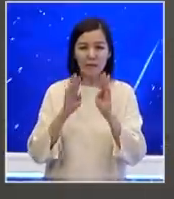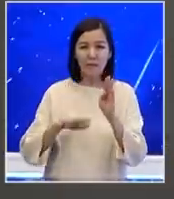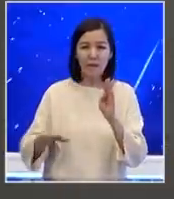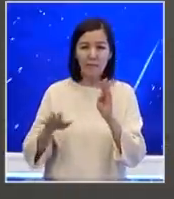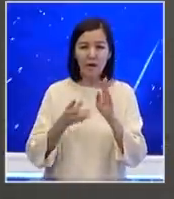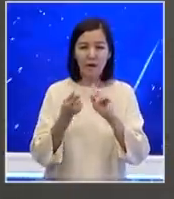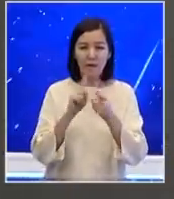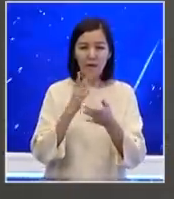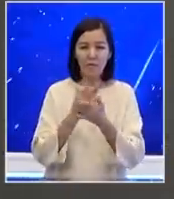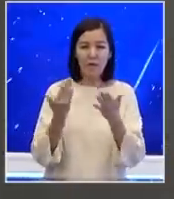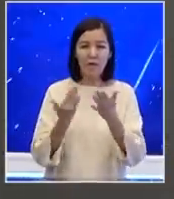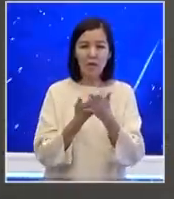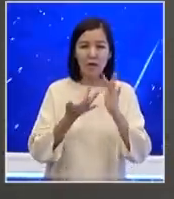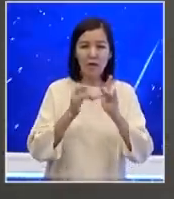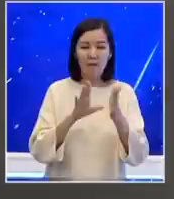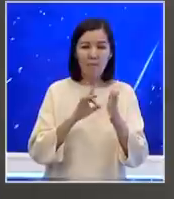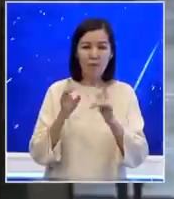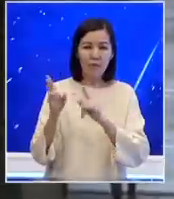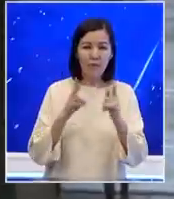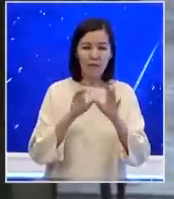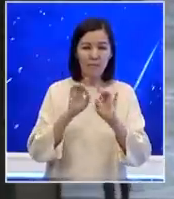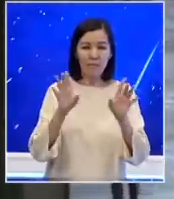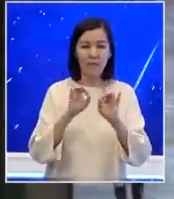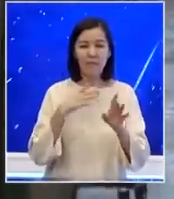отыр. Топтаманы ғалымдар ақпараттарымен дайындаған Елдана